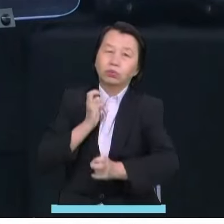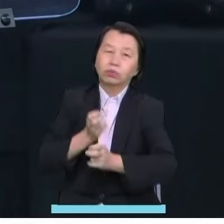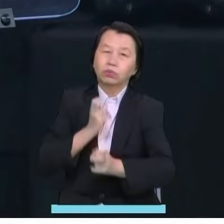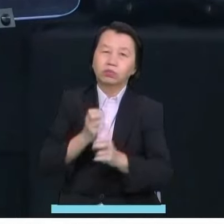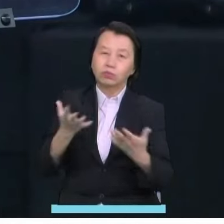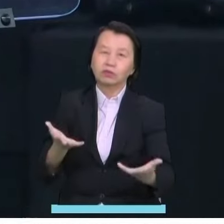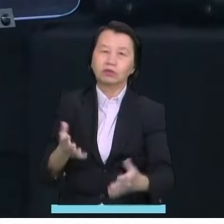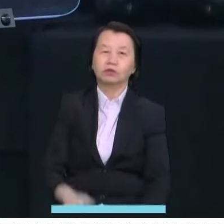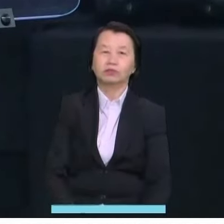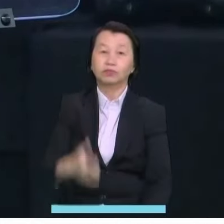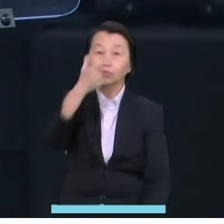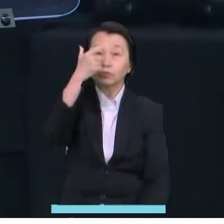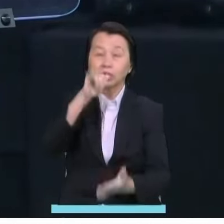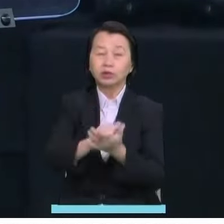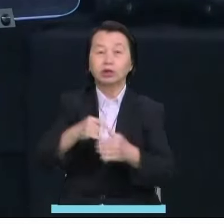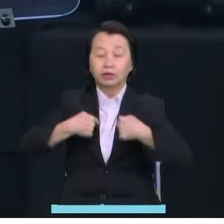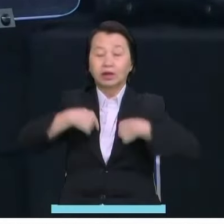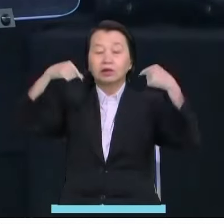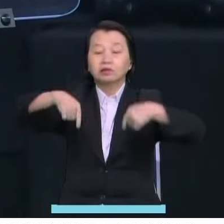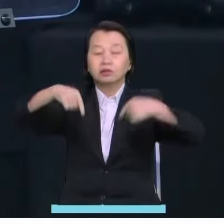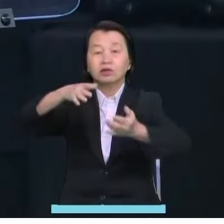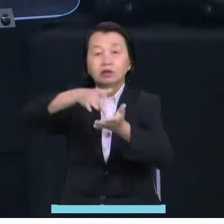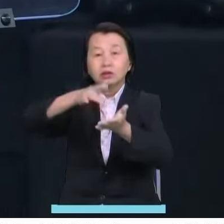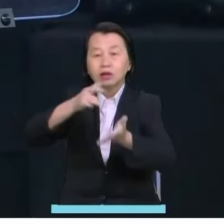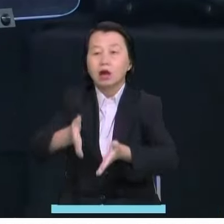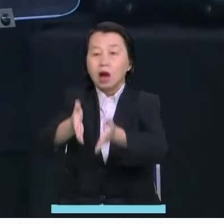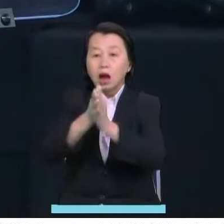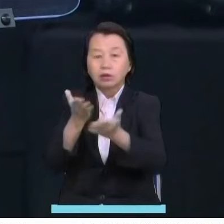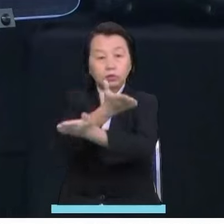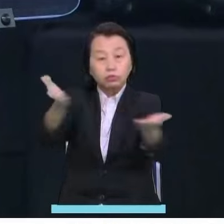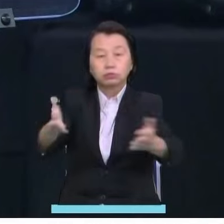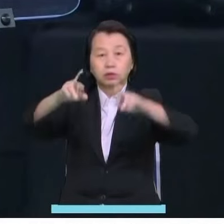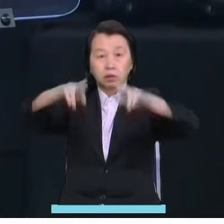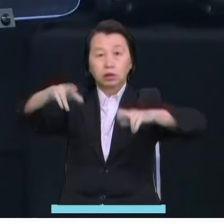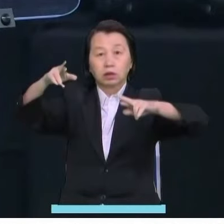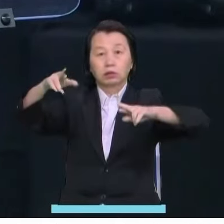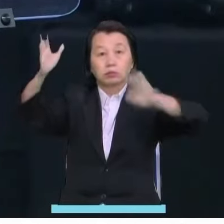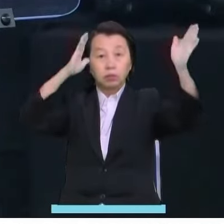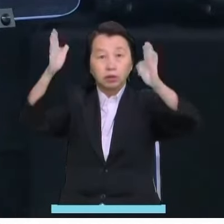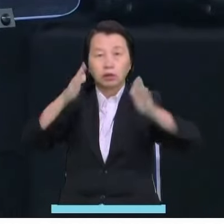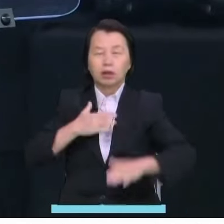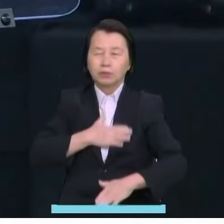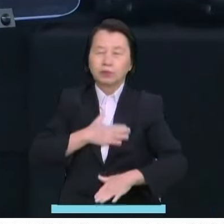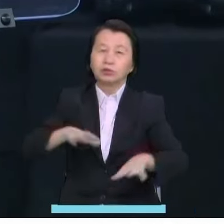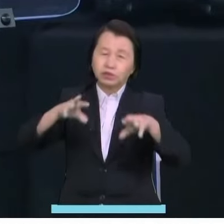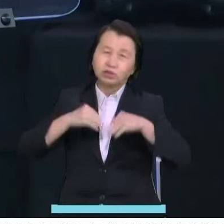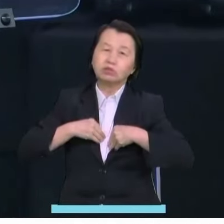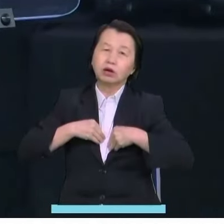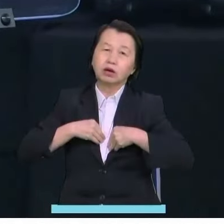Sebab itu saya ambil kesempatan ini untuk menyeru kepada semua rakyat menerima